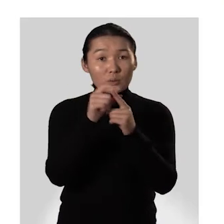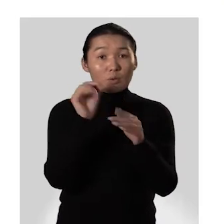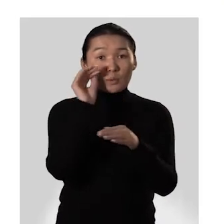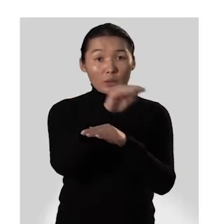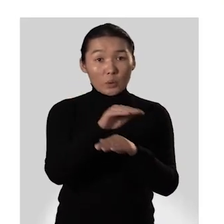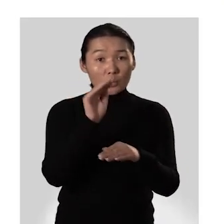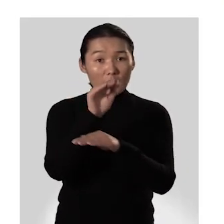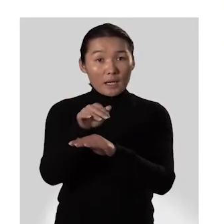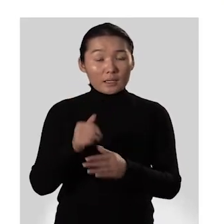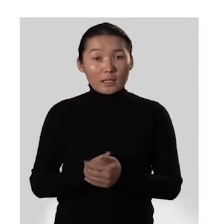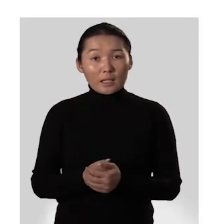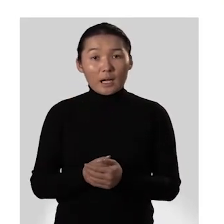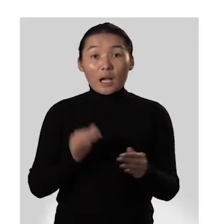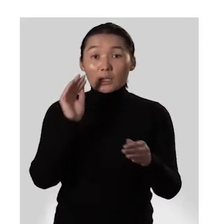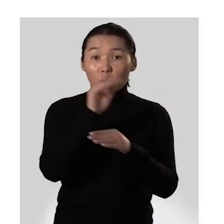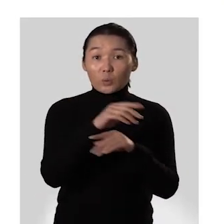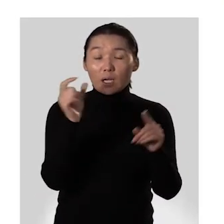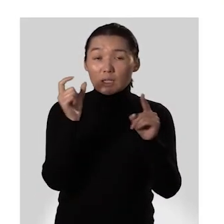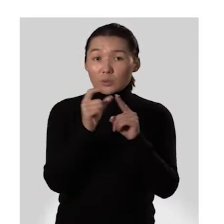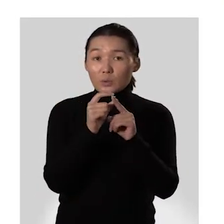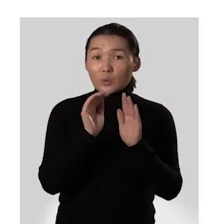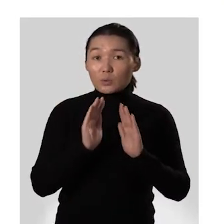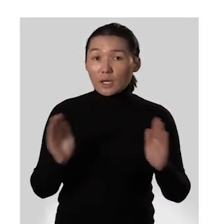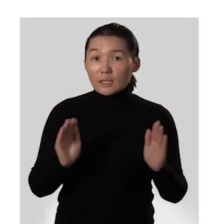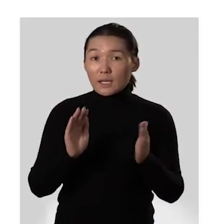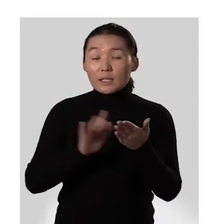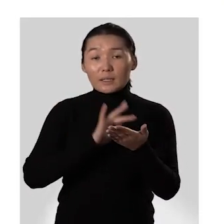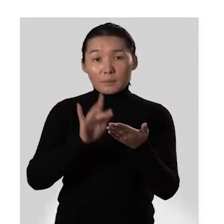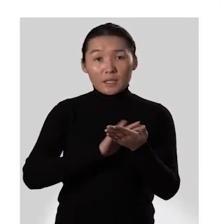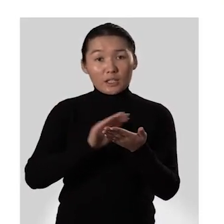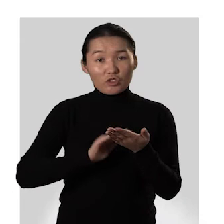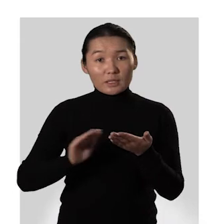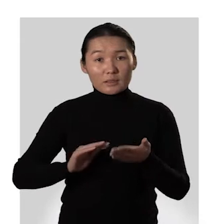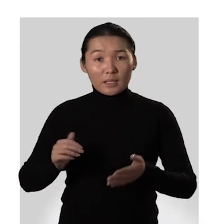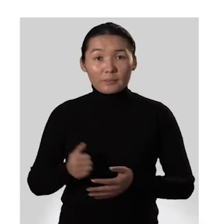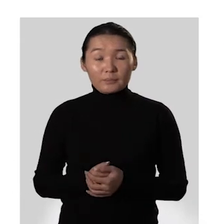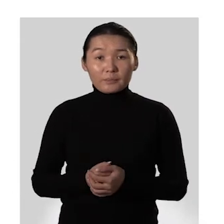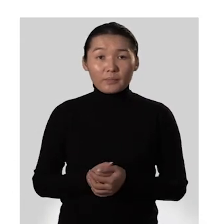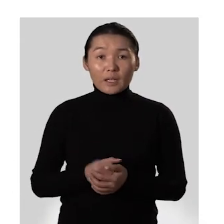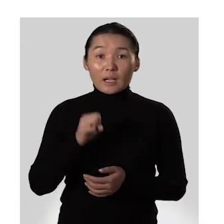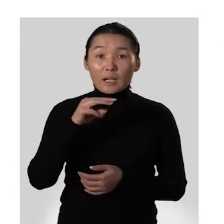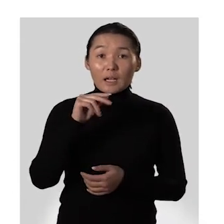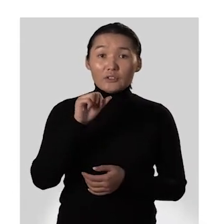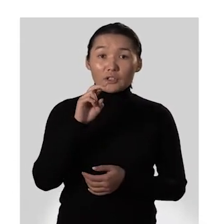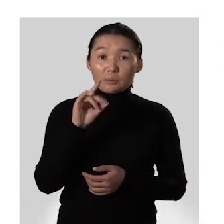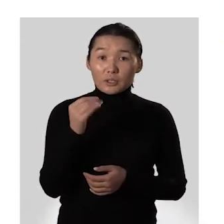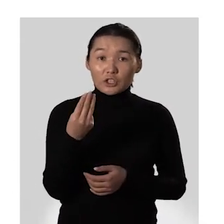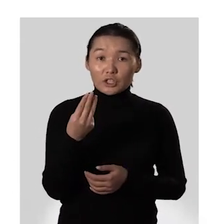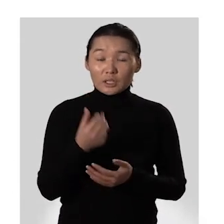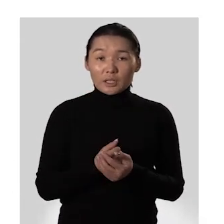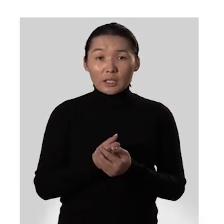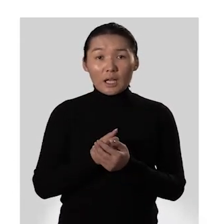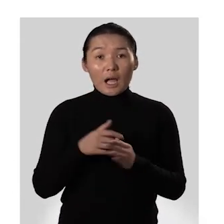толуктагыла. Толуктаган сөздөрдү гана дептериңерге жазгыла. Ат чабыш.